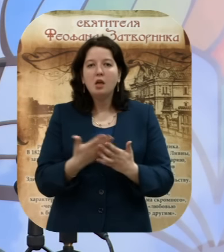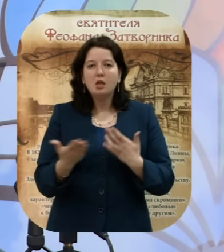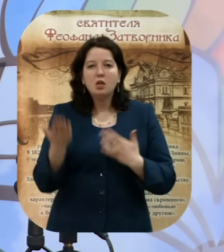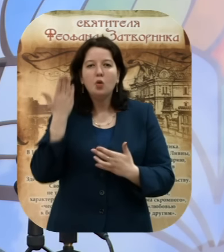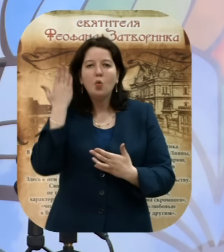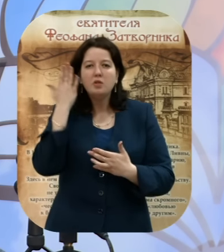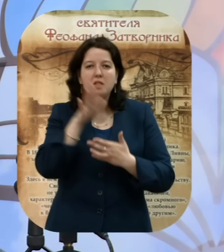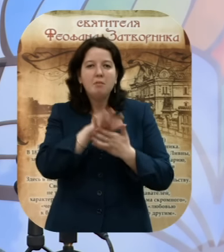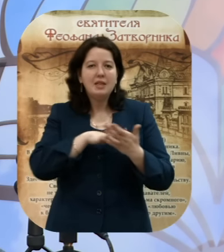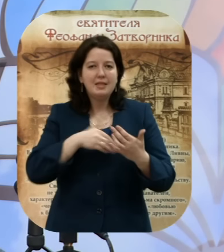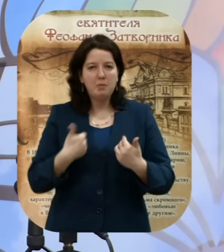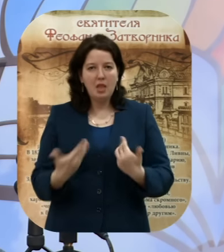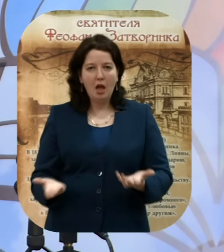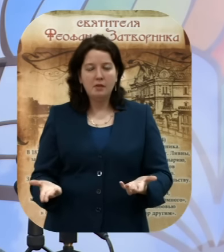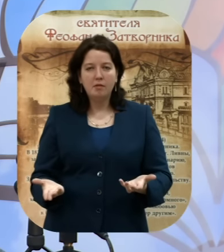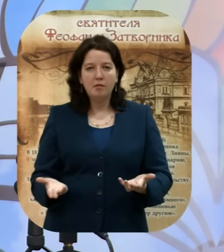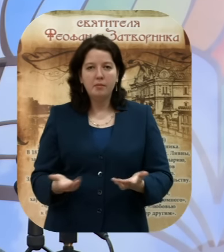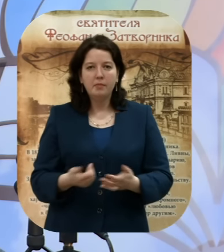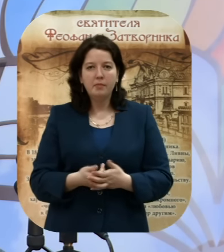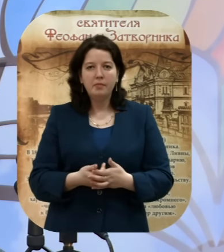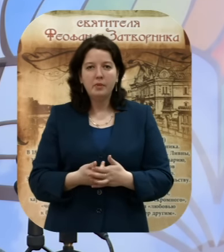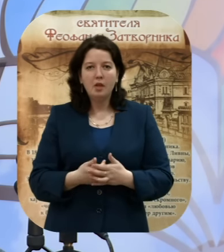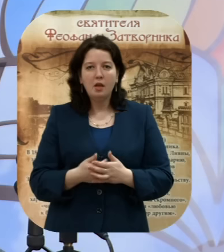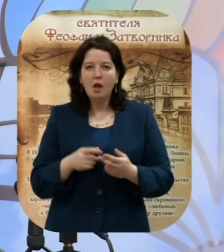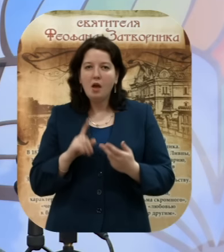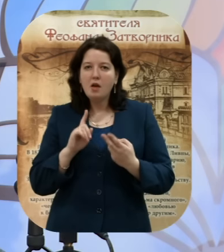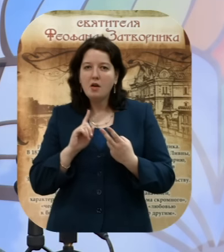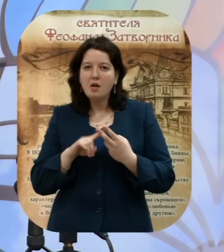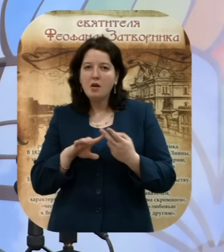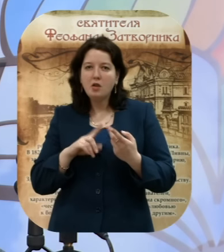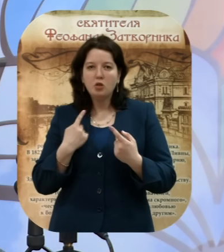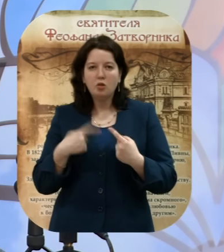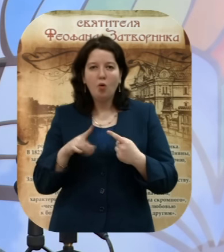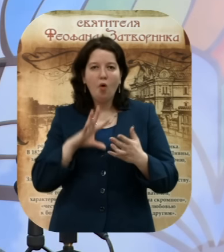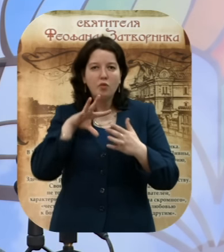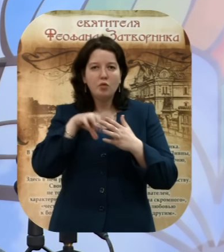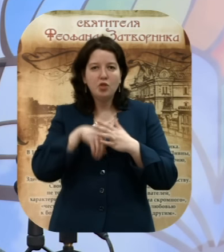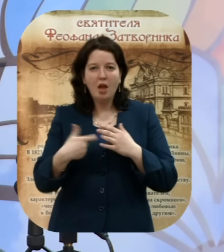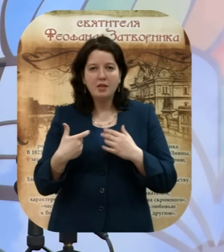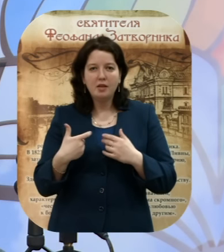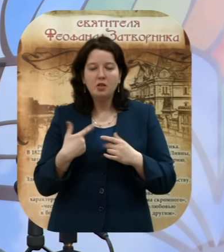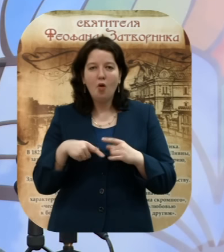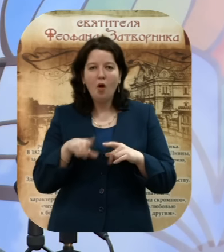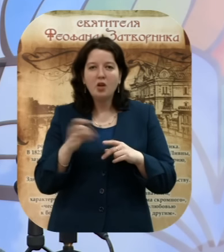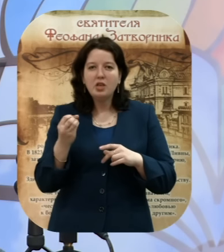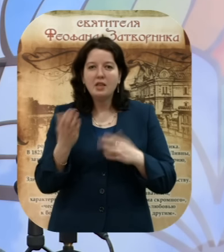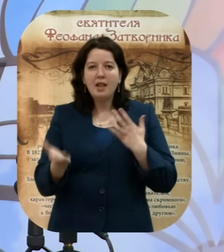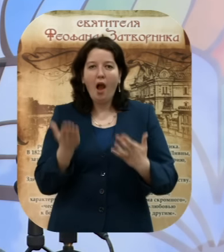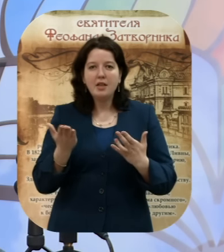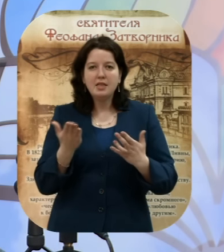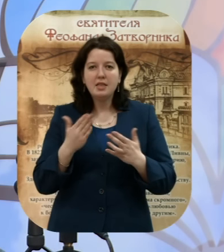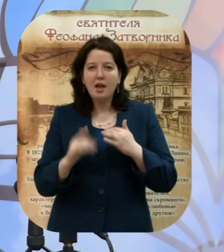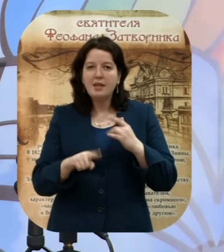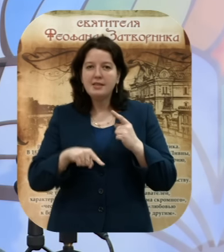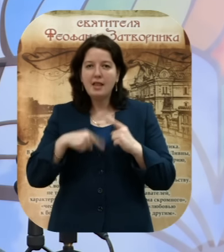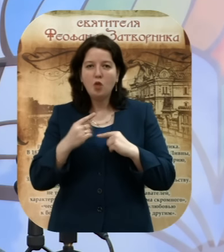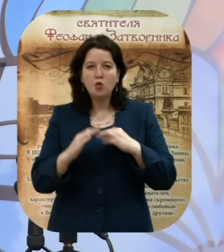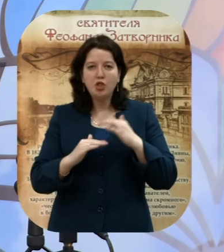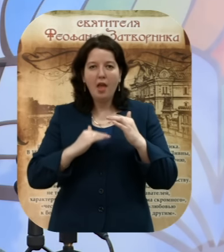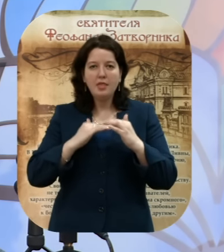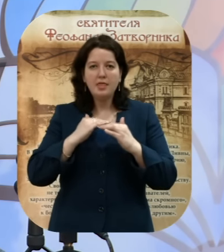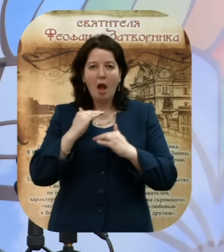«Господи, прости меня». Второе в чем состоит? Второй, если хотите, вот этап, он, что